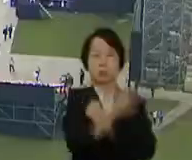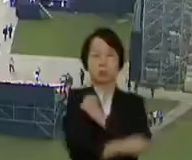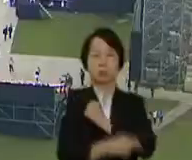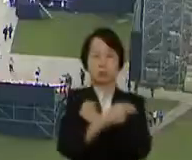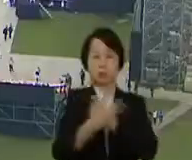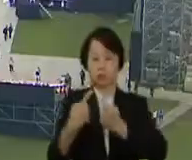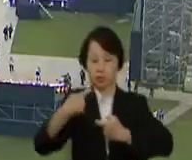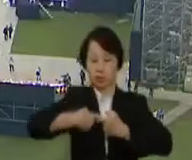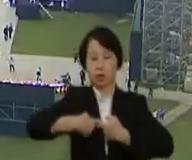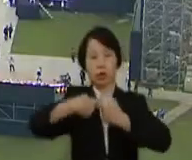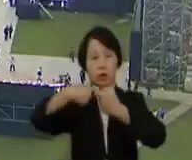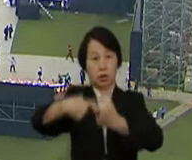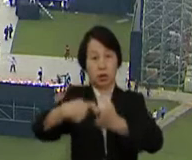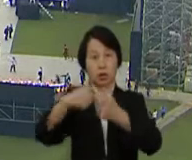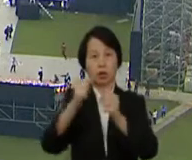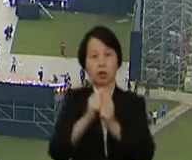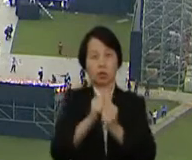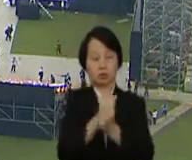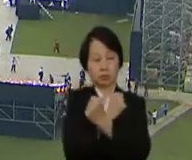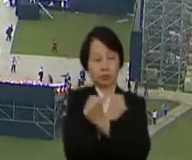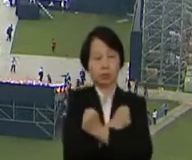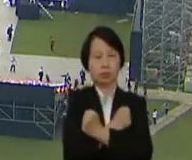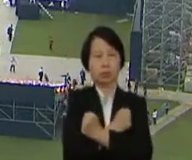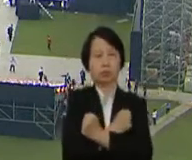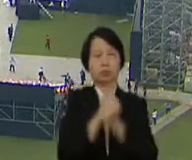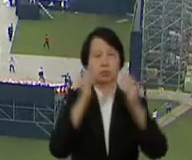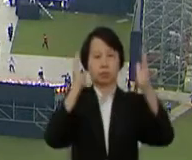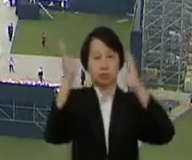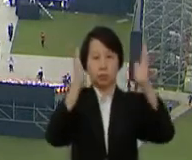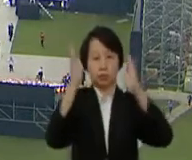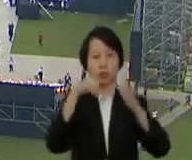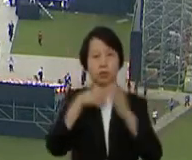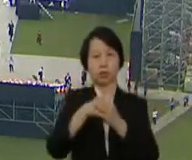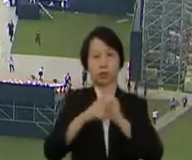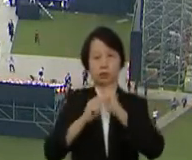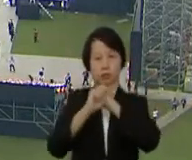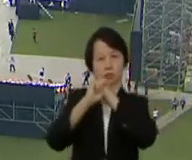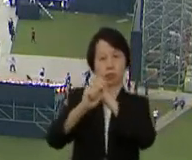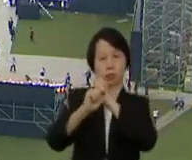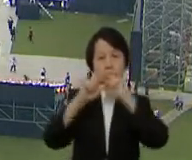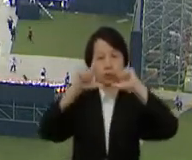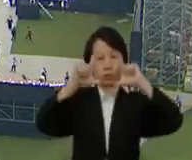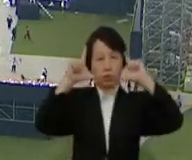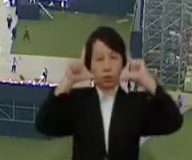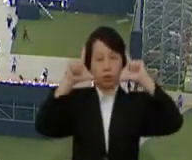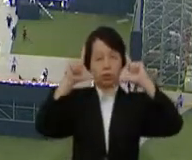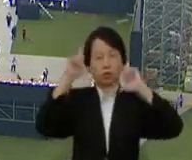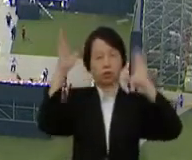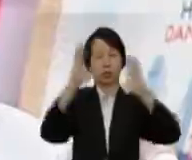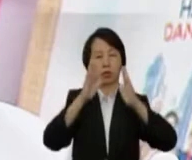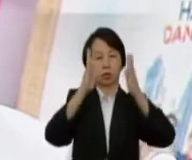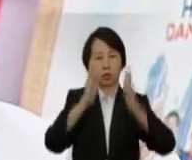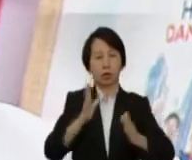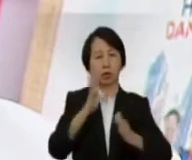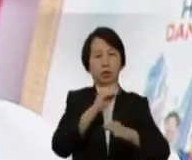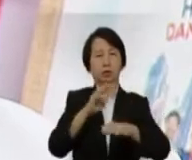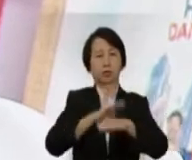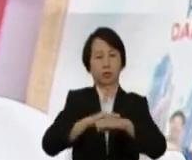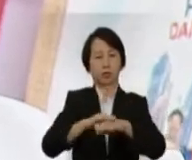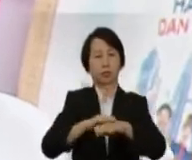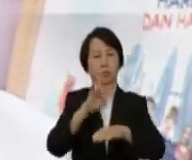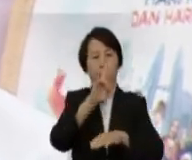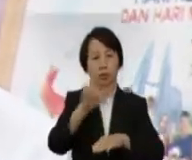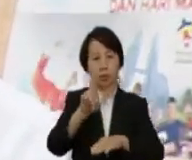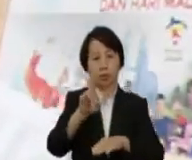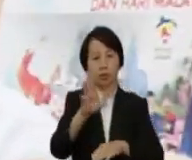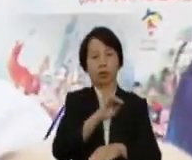Ia berkait rapat dengan semangat patriotisme atau cintakan negara dalam mempertahankan maruah bangsa, agama dan ibu pertiwi.